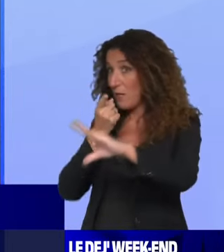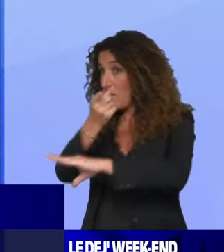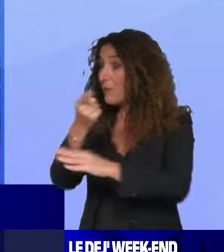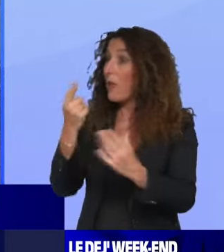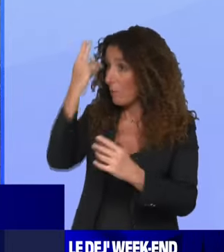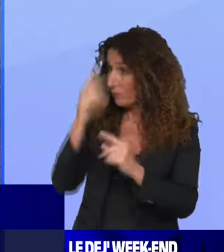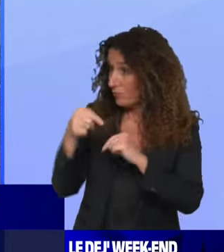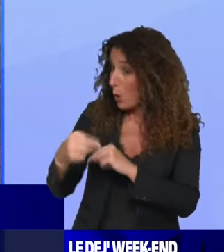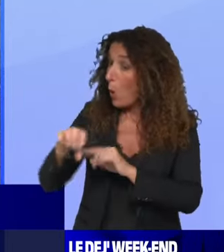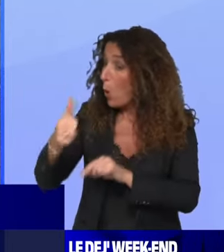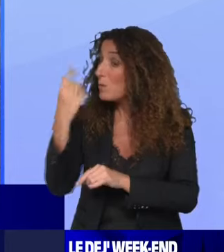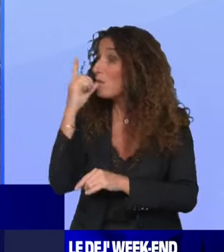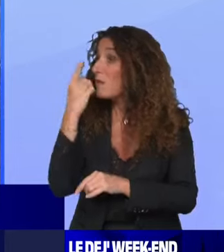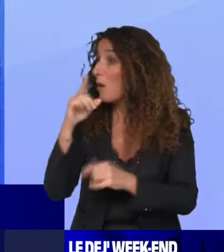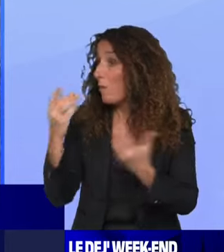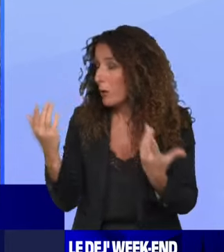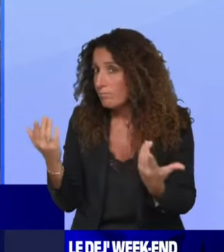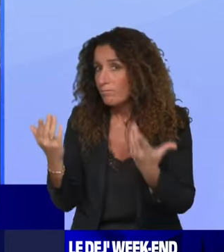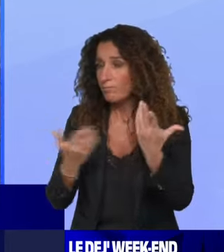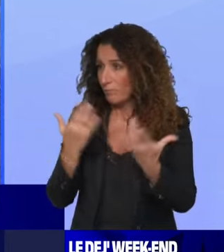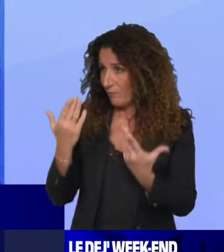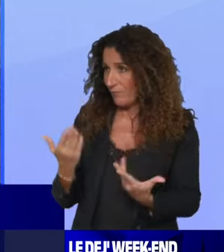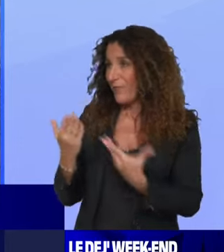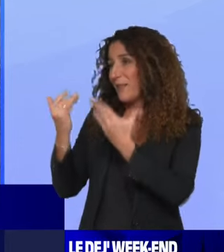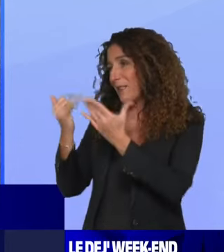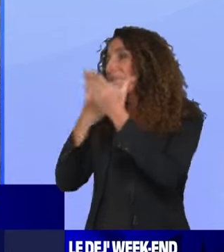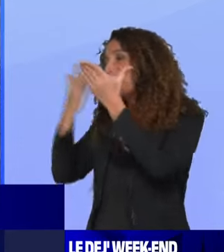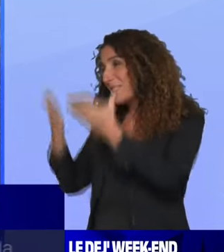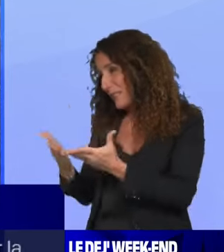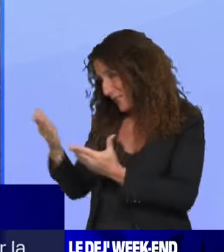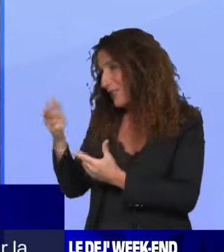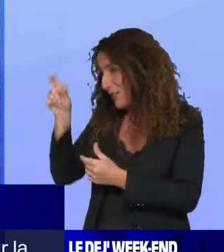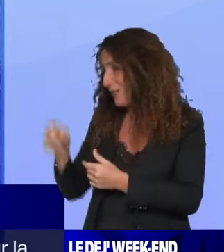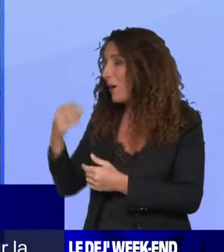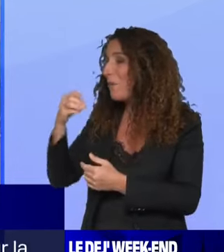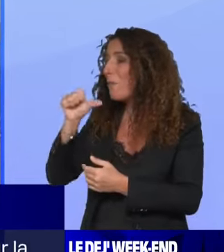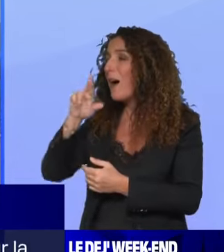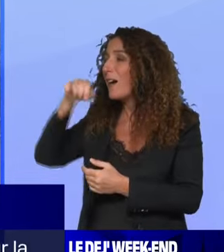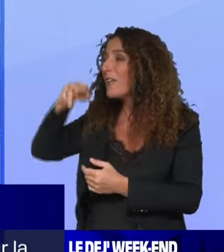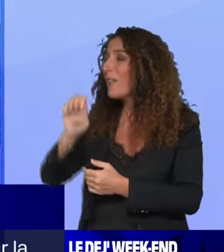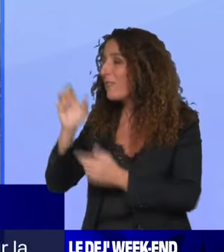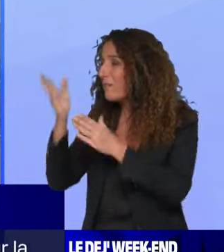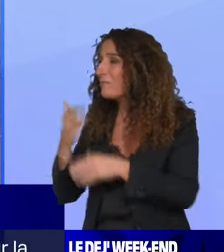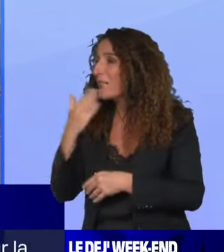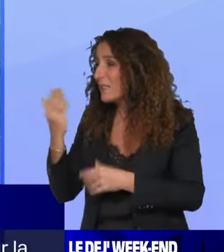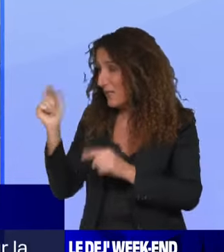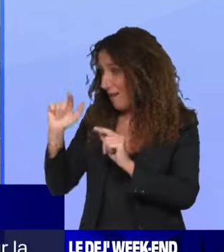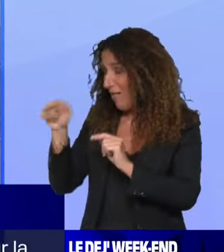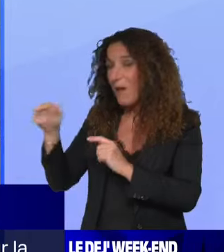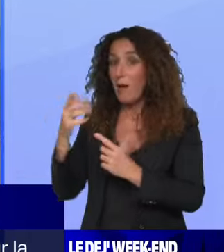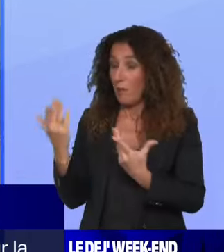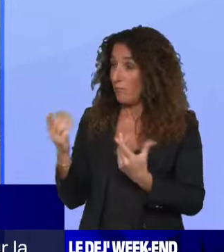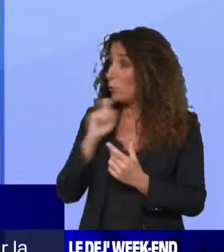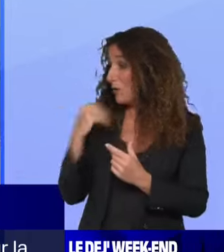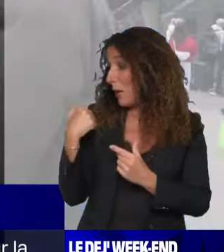du 11 décembre prochain. On se trouve d'ailleurs avec Marine, merci d'être avec nous Marine. Tout à l'heure, vous me disiez, cette